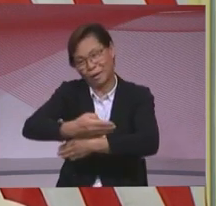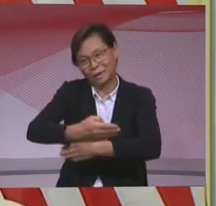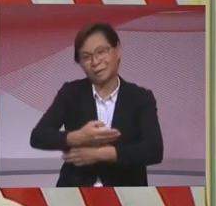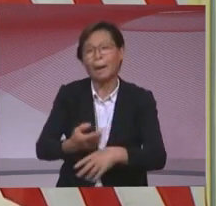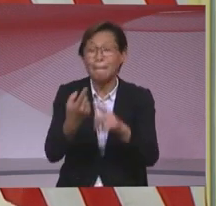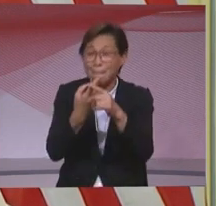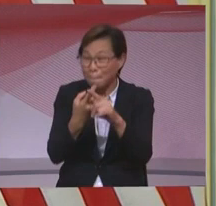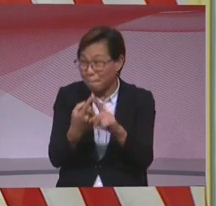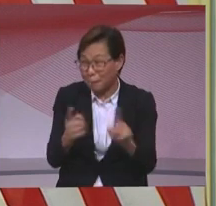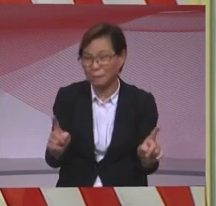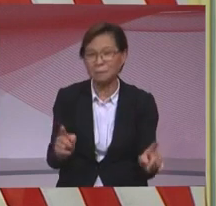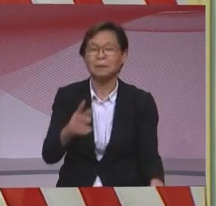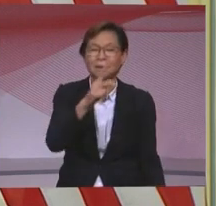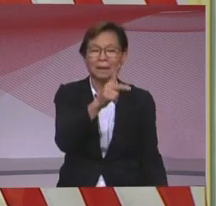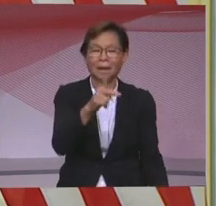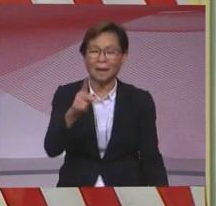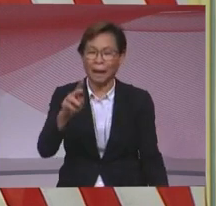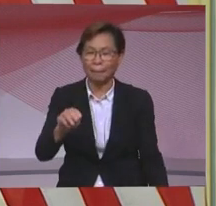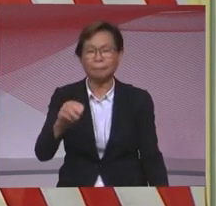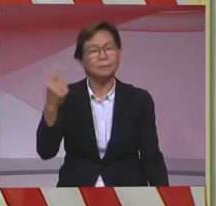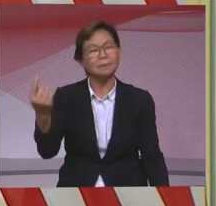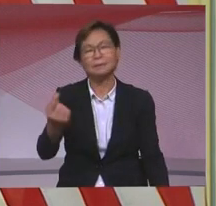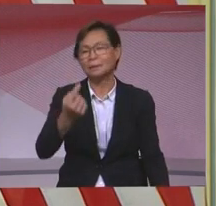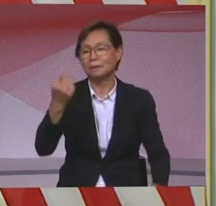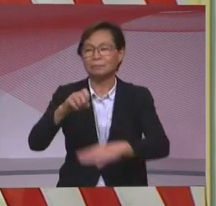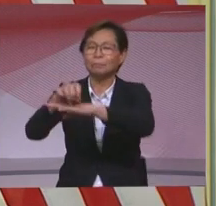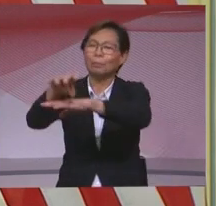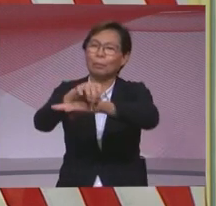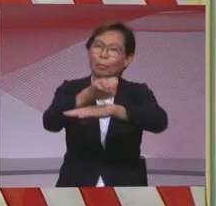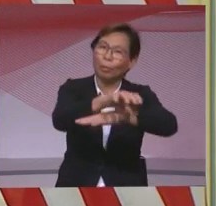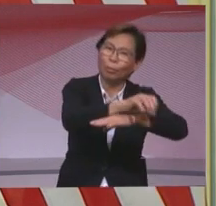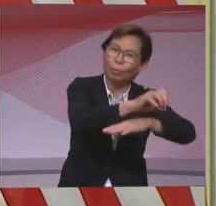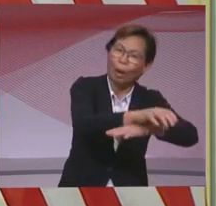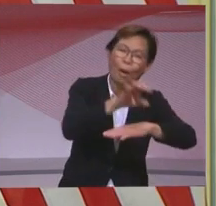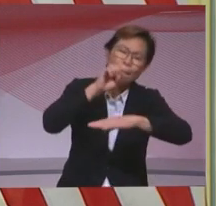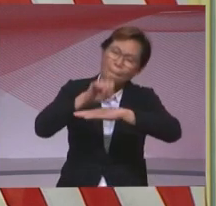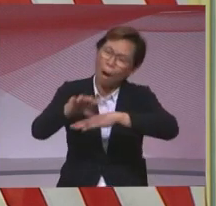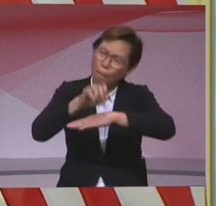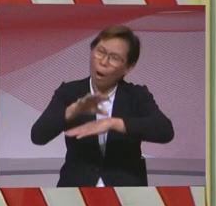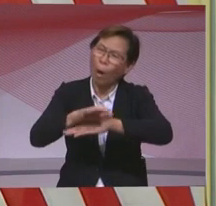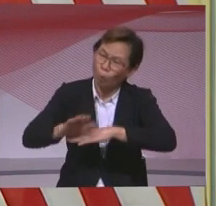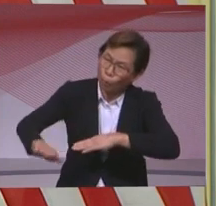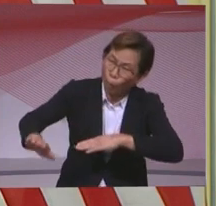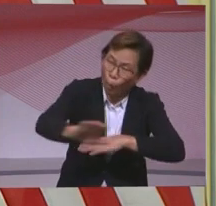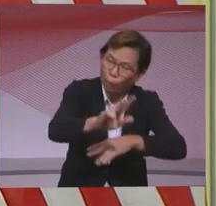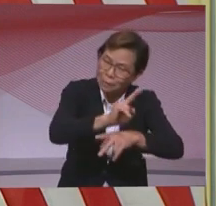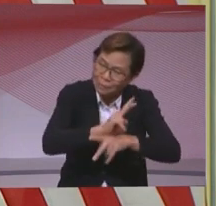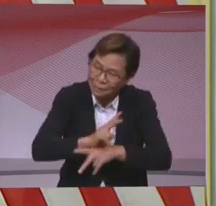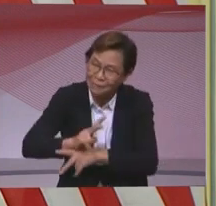bagaimanapun, Kementerian Kesihatan sentiasa menasihatkan supaya untuk